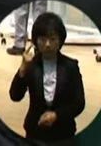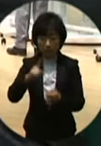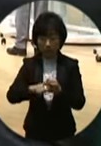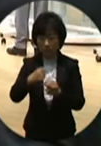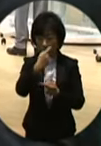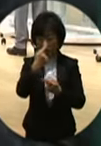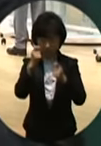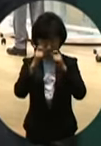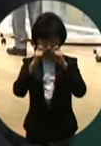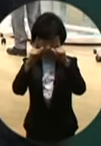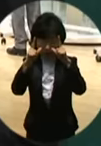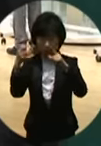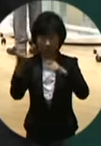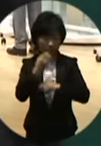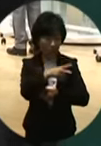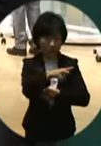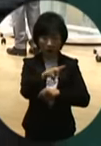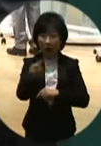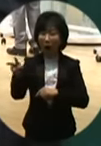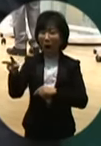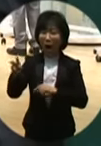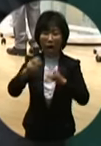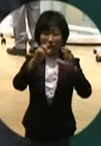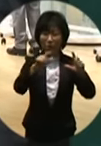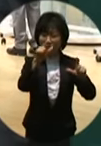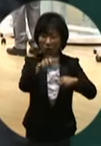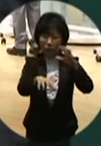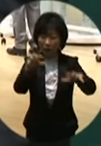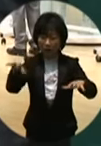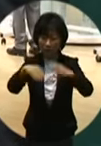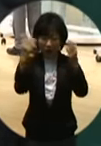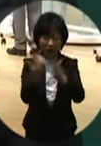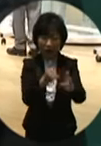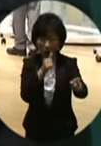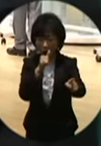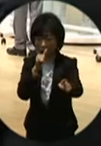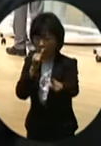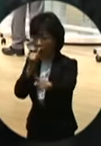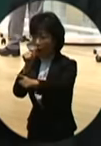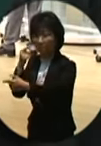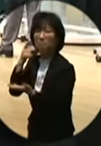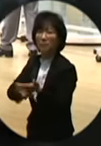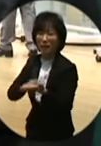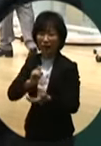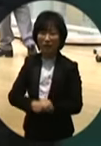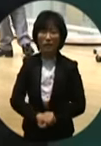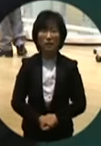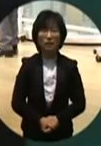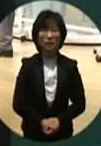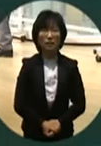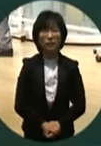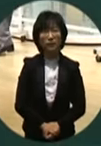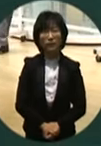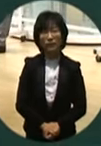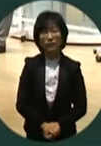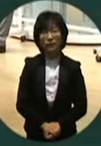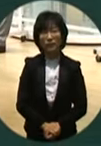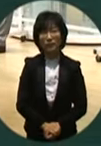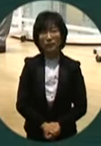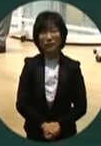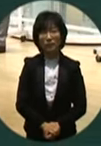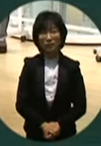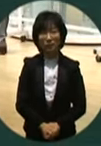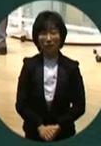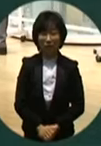이게 현장 가니까 보이는 거예요. And after opening my eyes towards the gospel, when I went to the field, I was able to see this. 그러니까 망할 수밖에